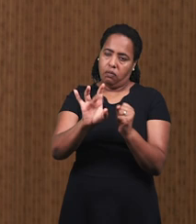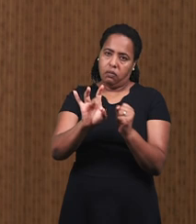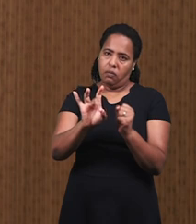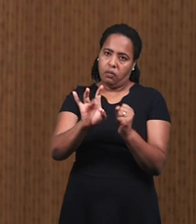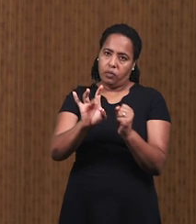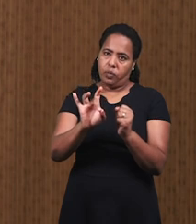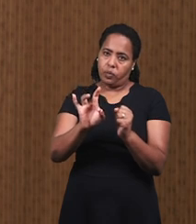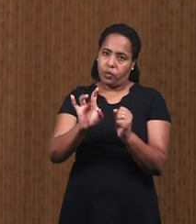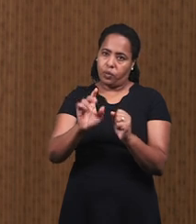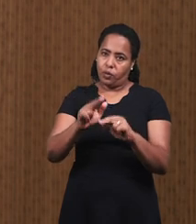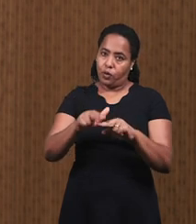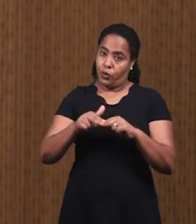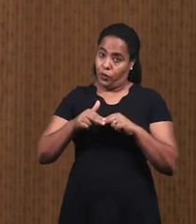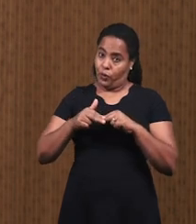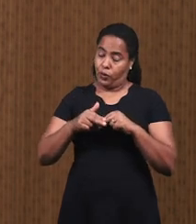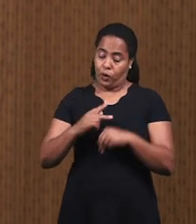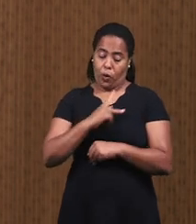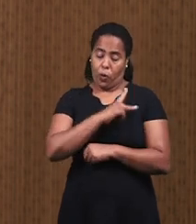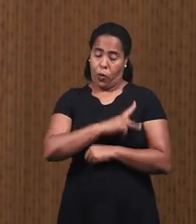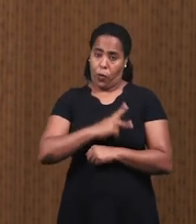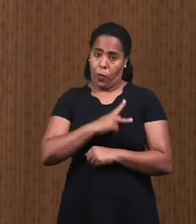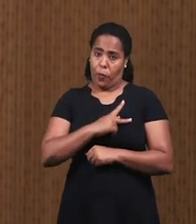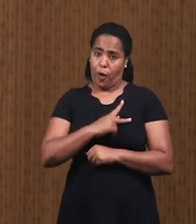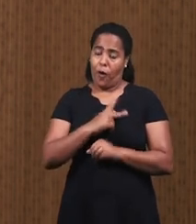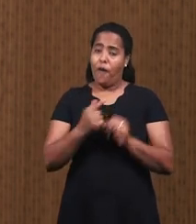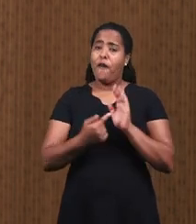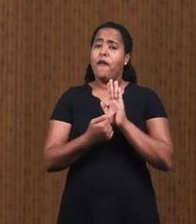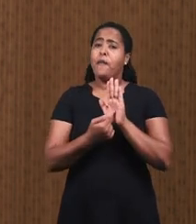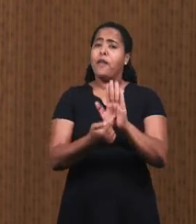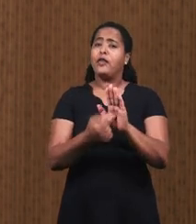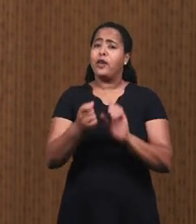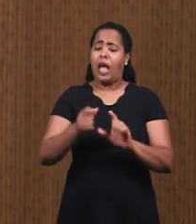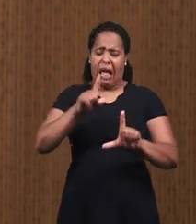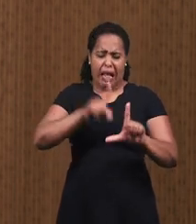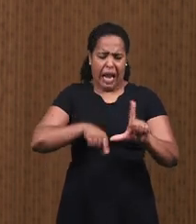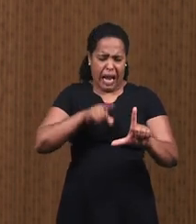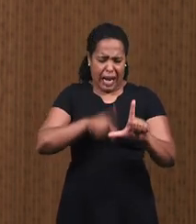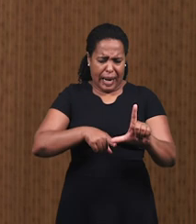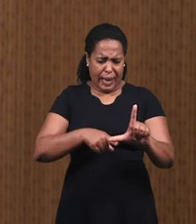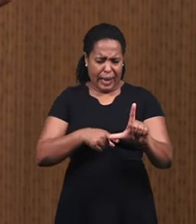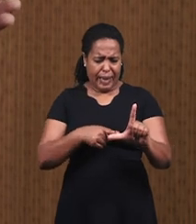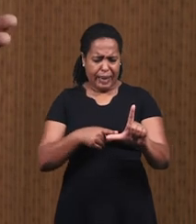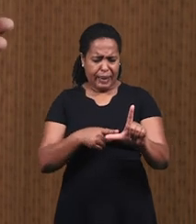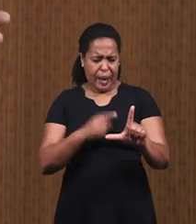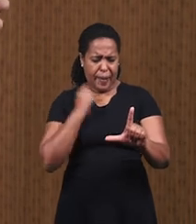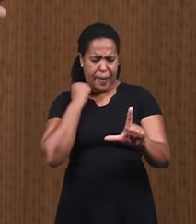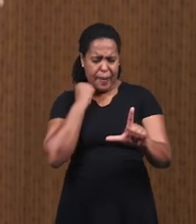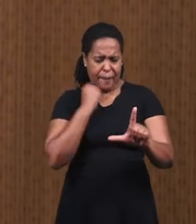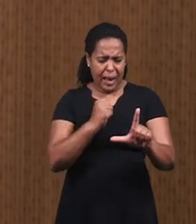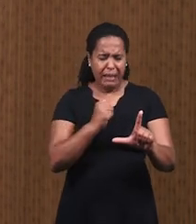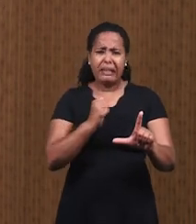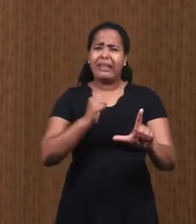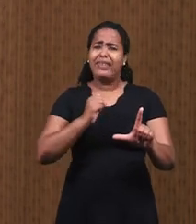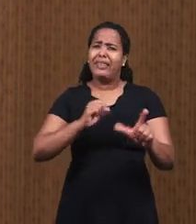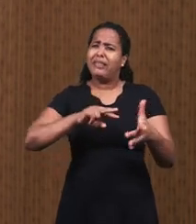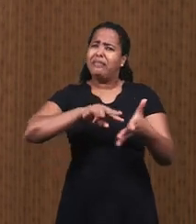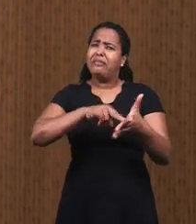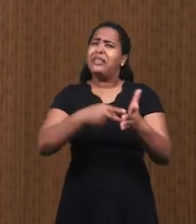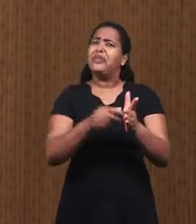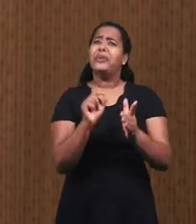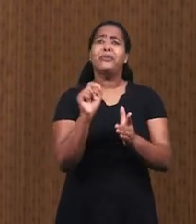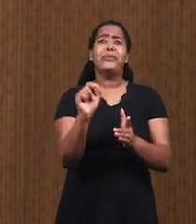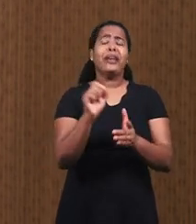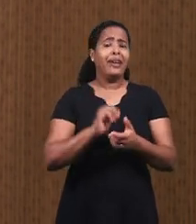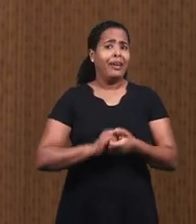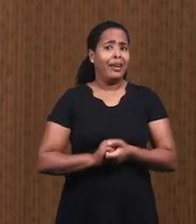livre historique. Et c'est pour cela que Paul lui-même dit que la lettre tue. Mais la lettre tue, pourquoi la lettre tue?